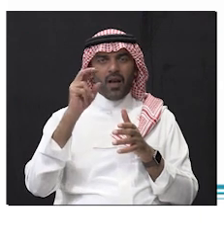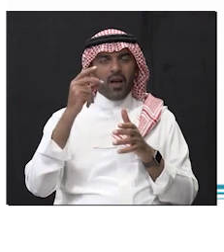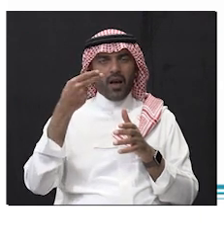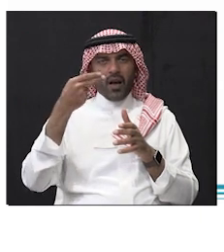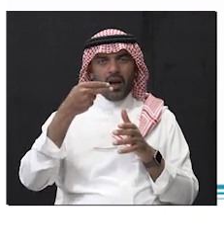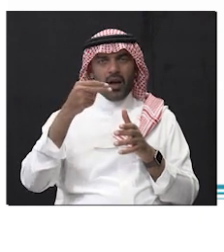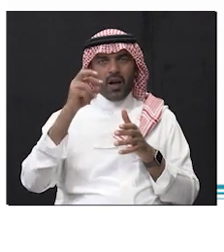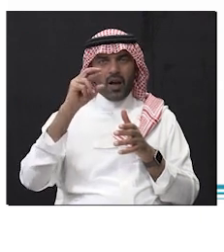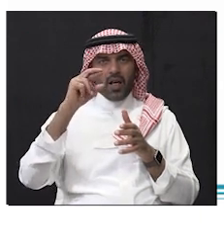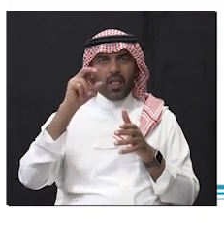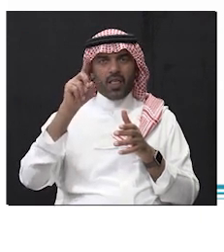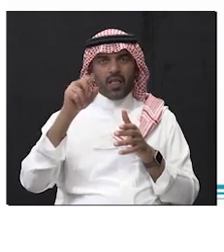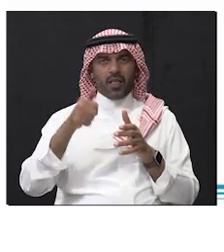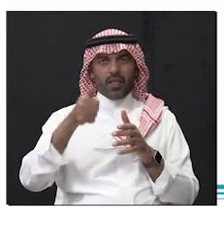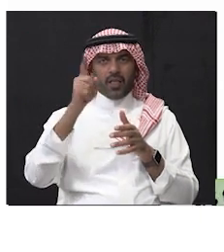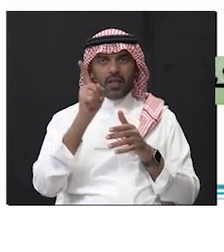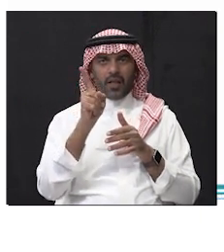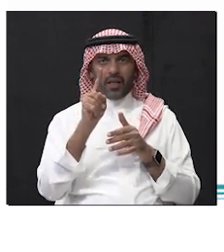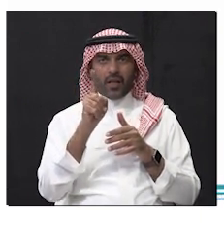عذراء. أحسنتم. ثم